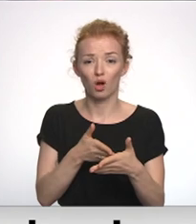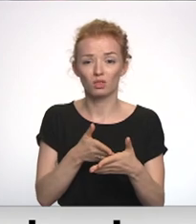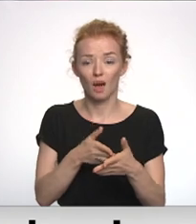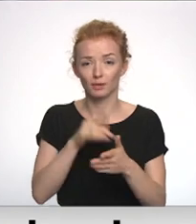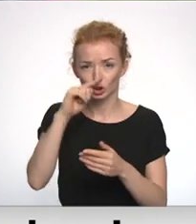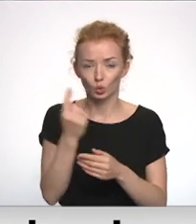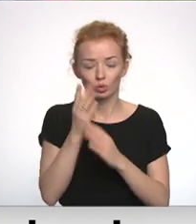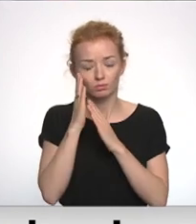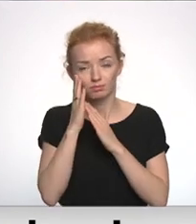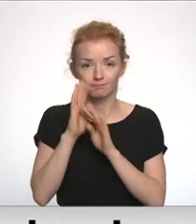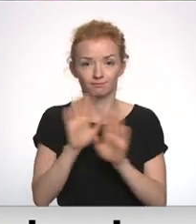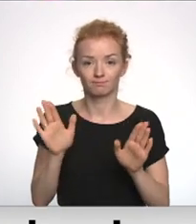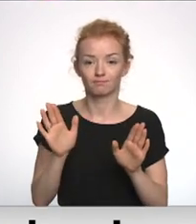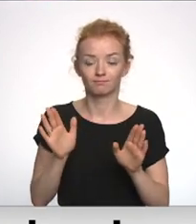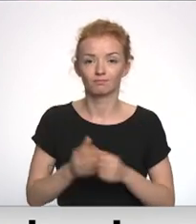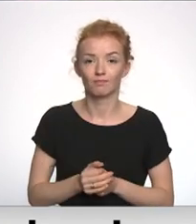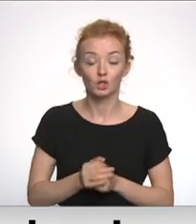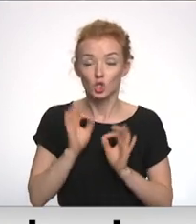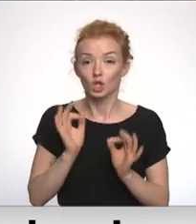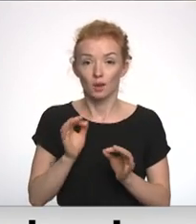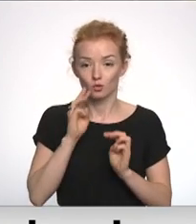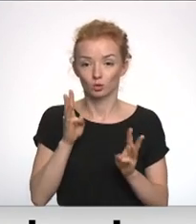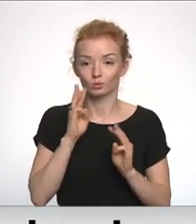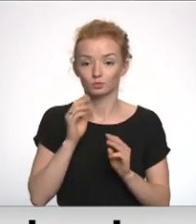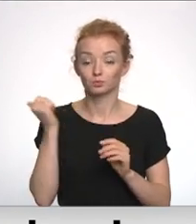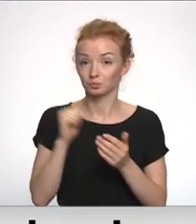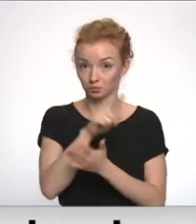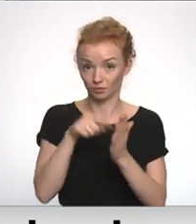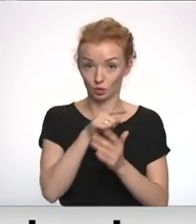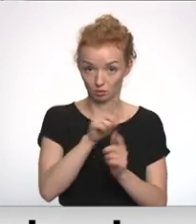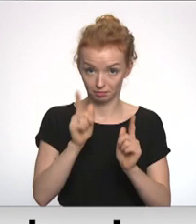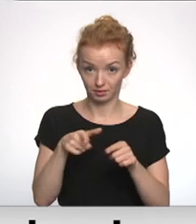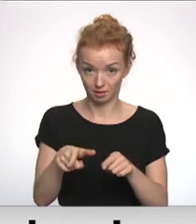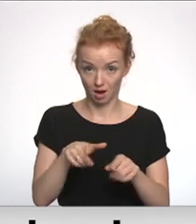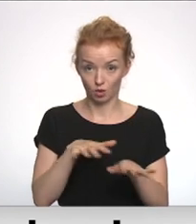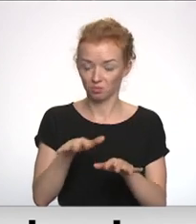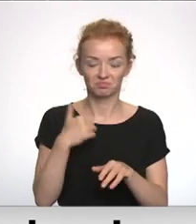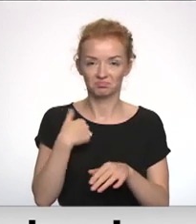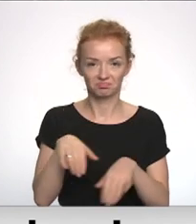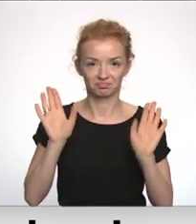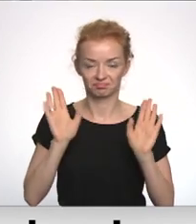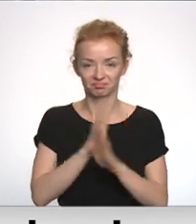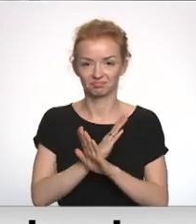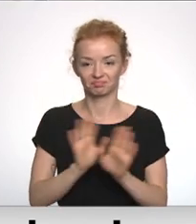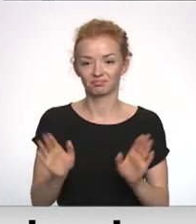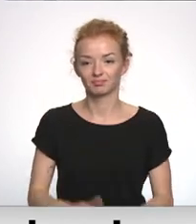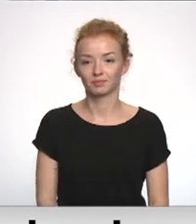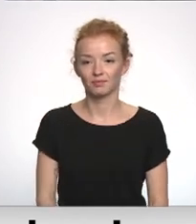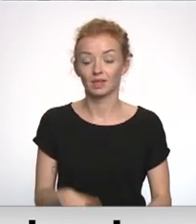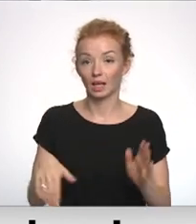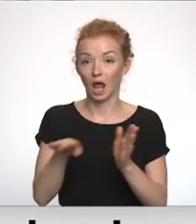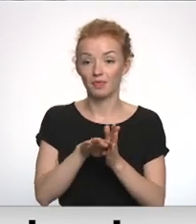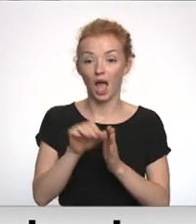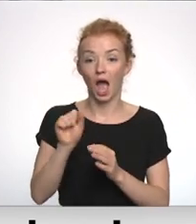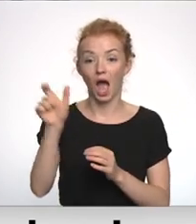stundu gulēšanām, nu, cepinot. Uzņemtos to arī kaut ko tādā? Es neuzņemtos, tas ir skaidrs. Klātienē